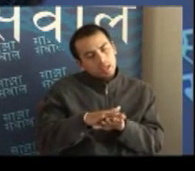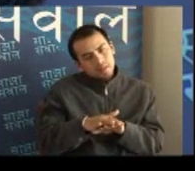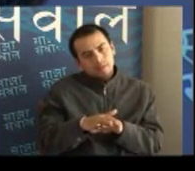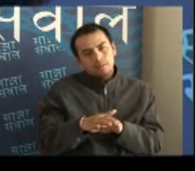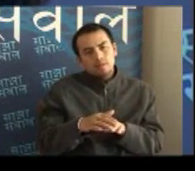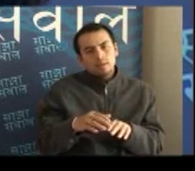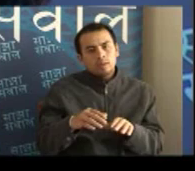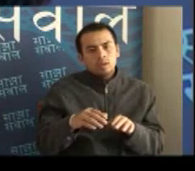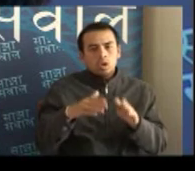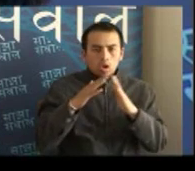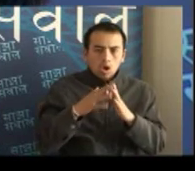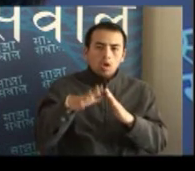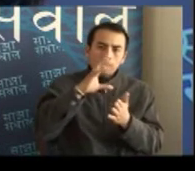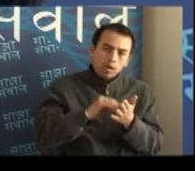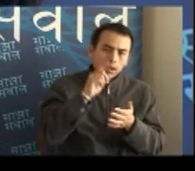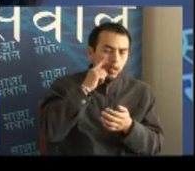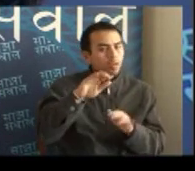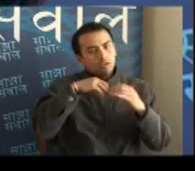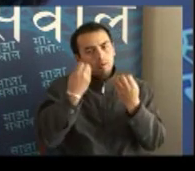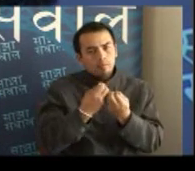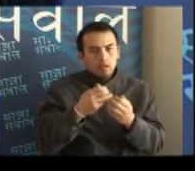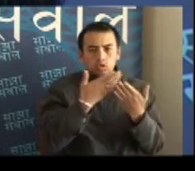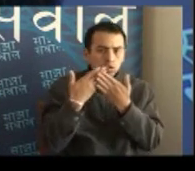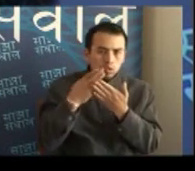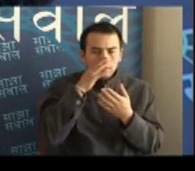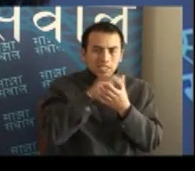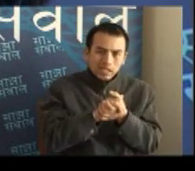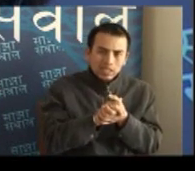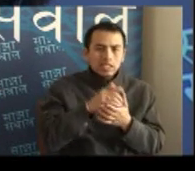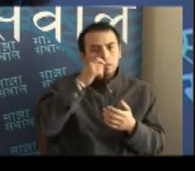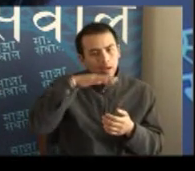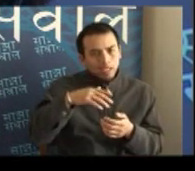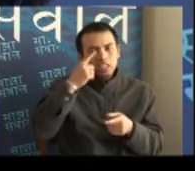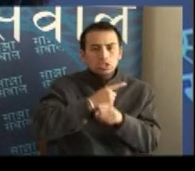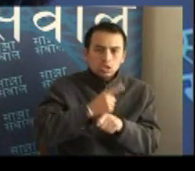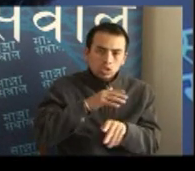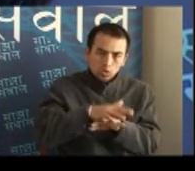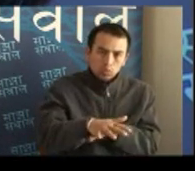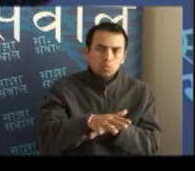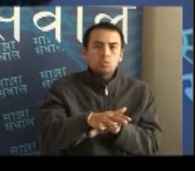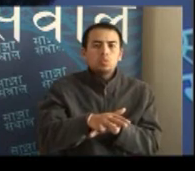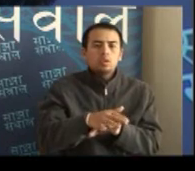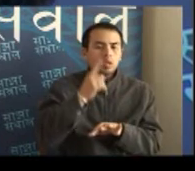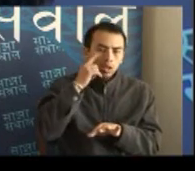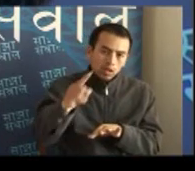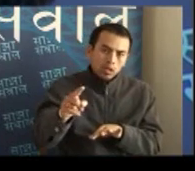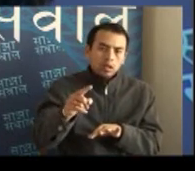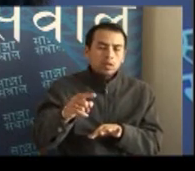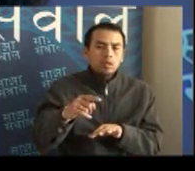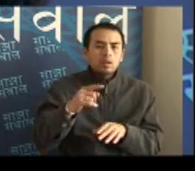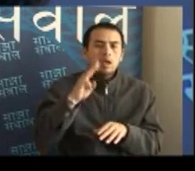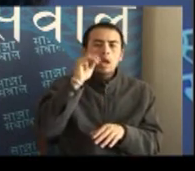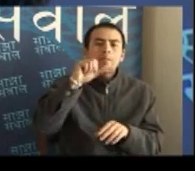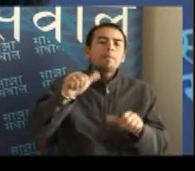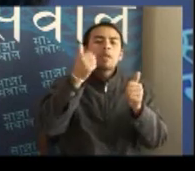अब समाज, घर परिवारदेखि, समाजदेखि होइन, स्कुलमा साथीभाइ शिक्षकहरू देखि, अब मेरो मास्टर्स